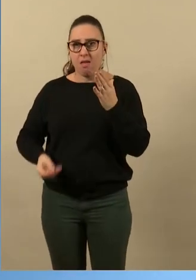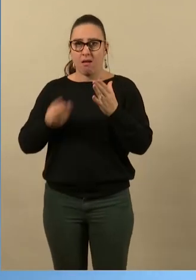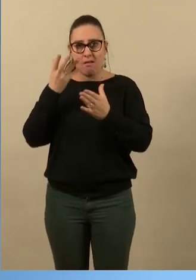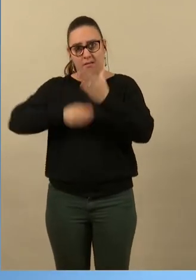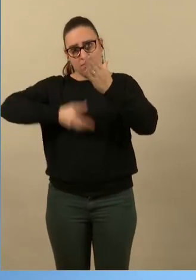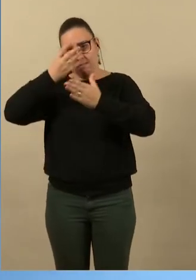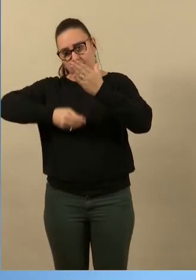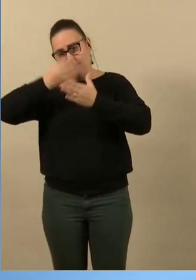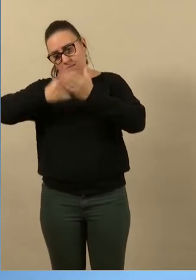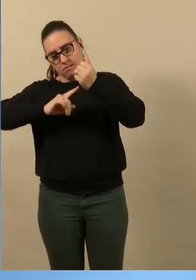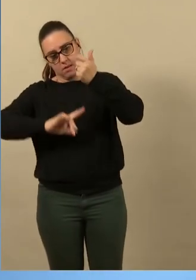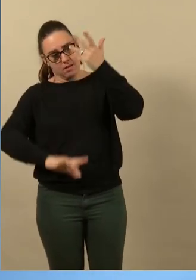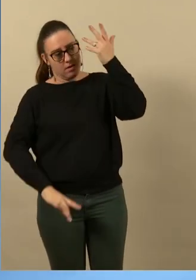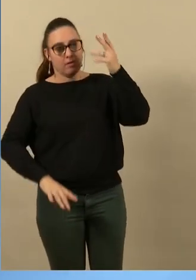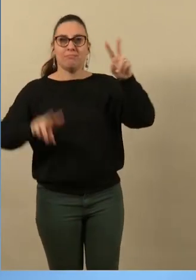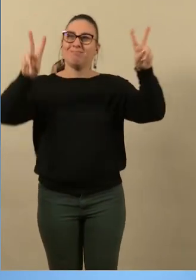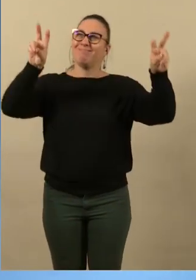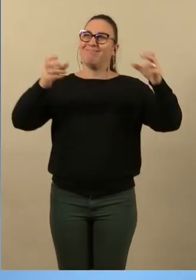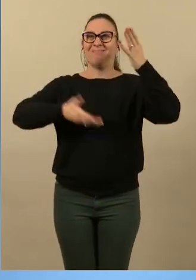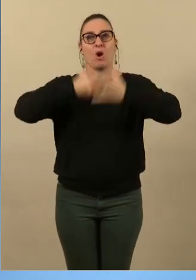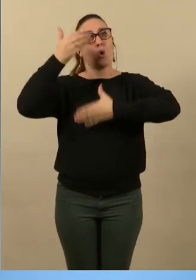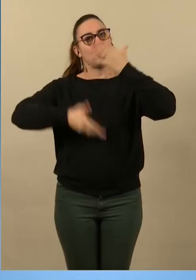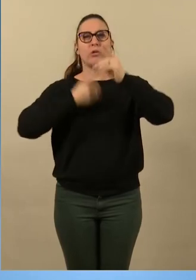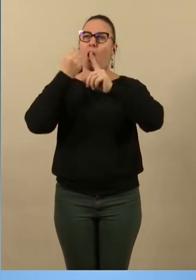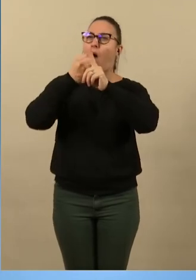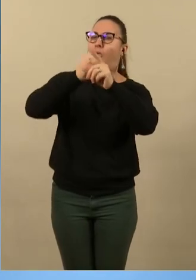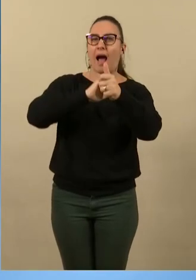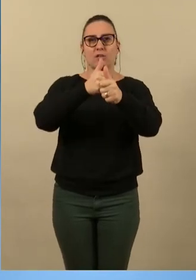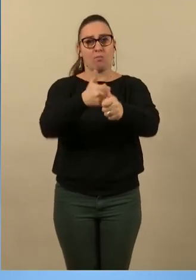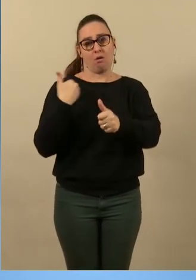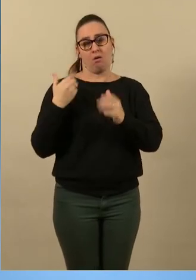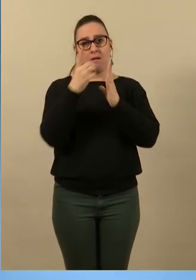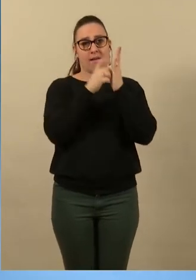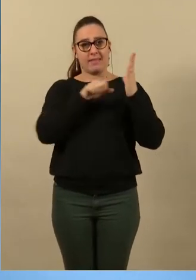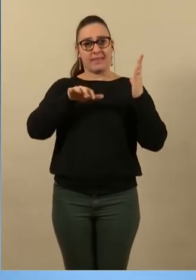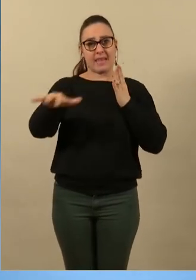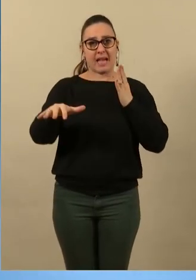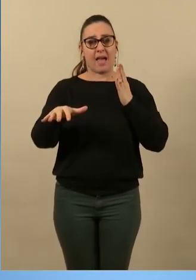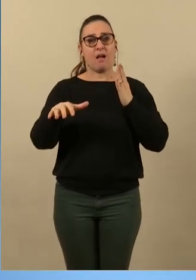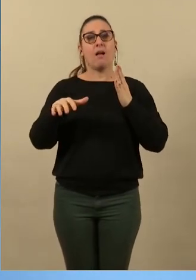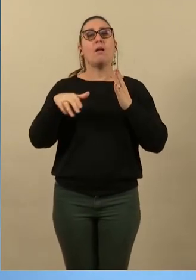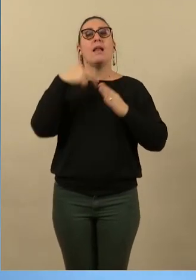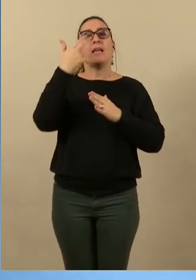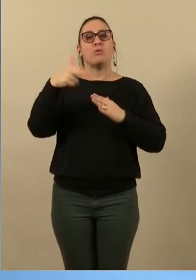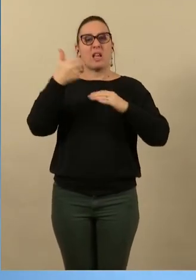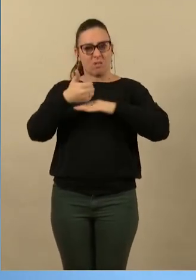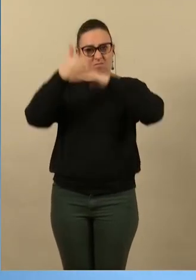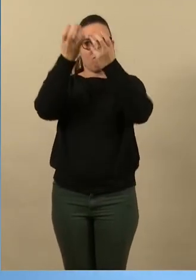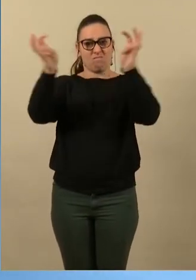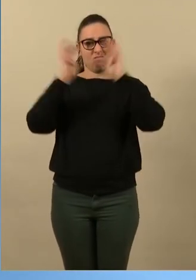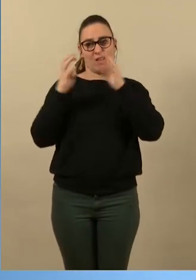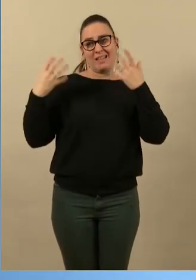cela la dite journée de lutte contre le harcèlement dont le décret a été présenté en conseil supérieur de l'éducation le 19 octobre soit